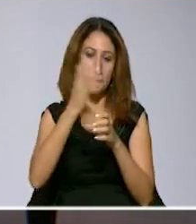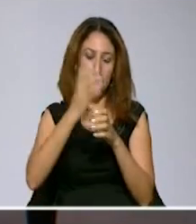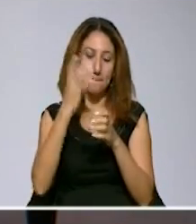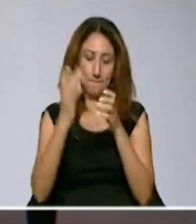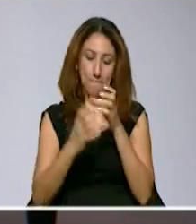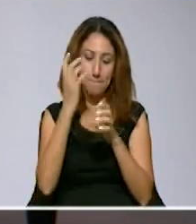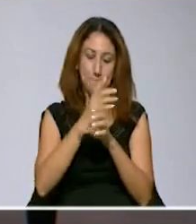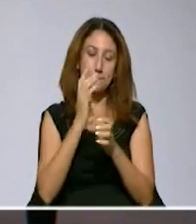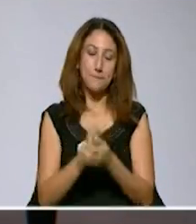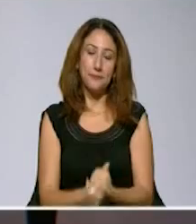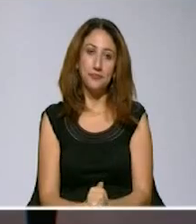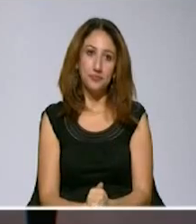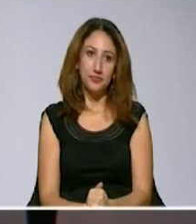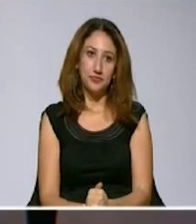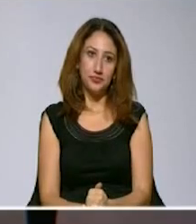افنط؟ ايوه.